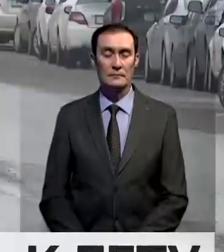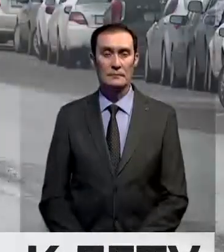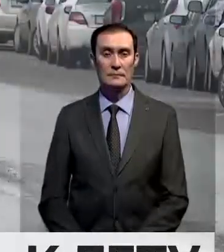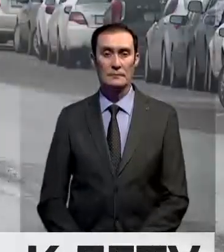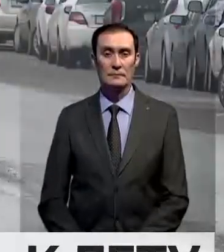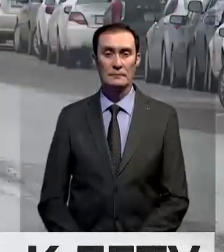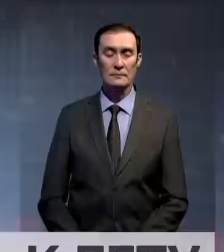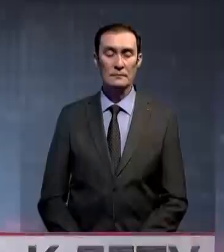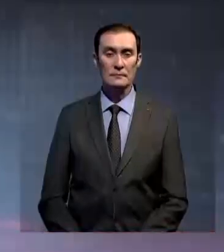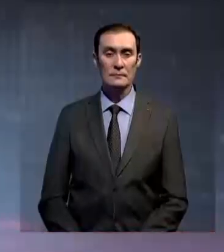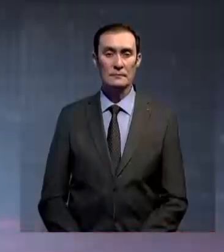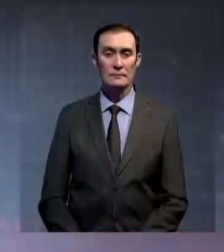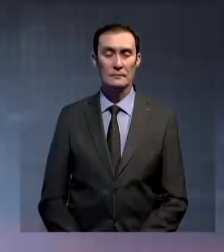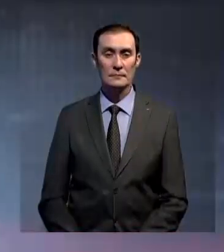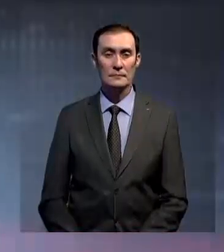24.